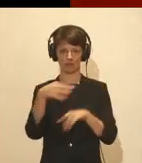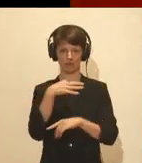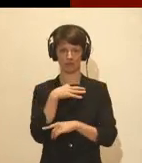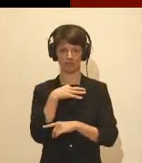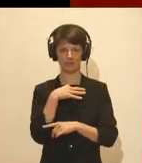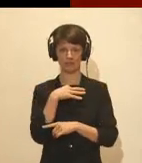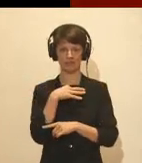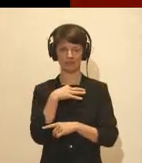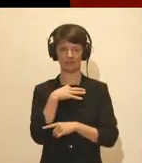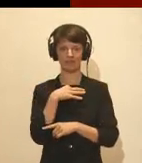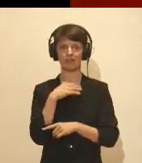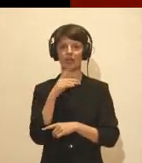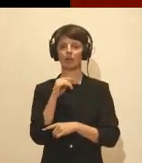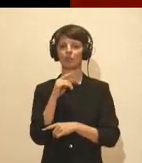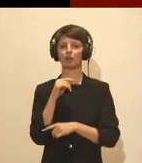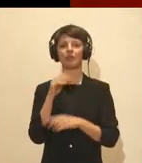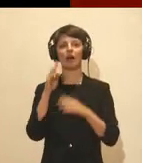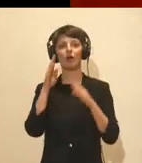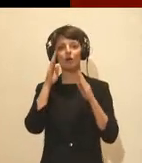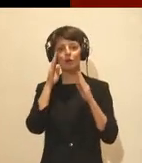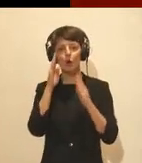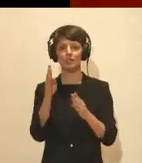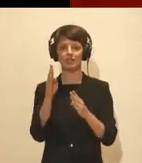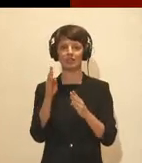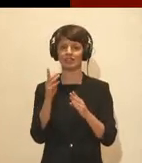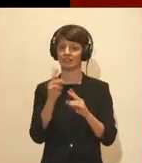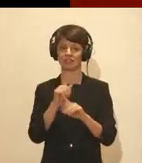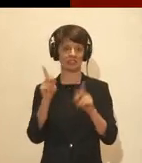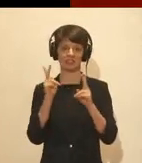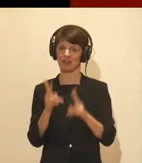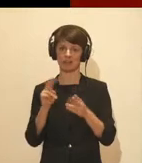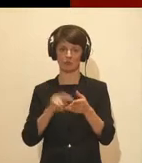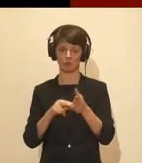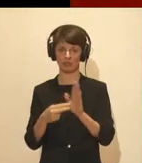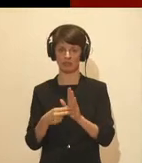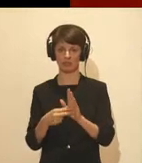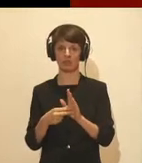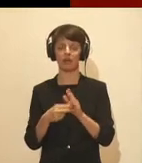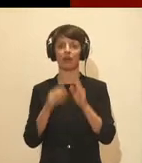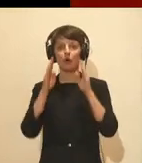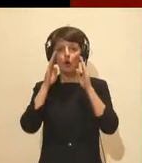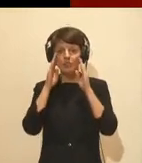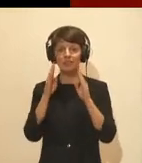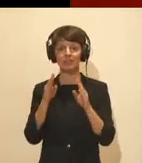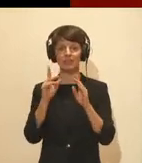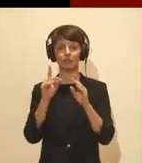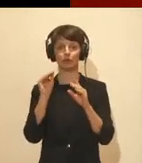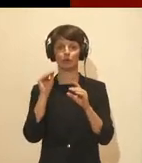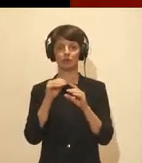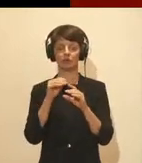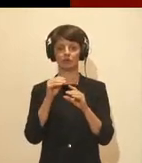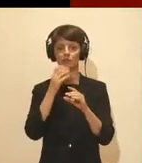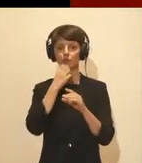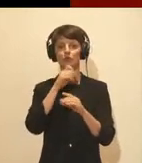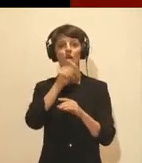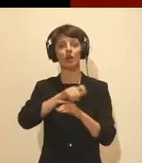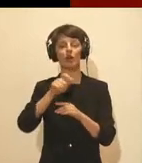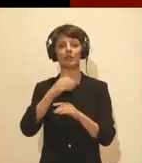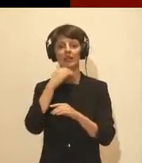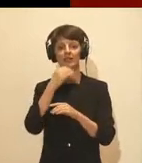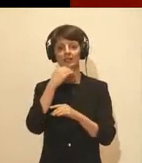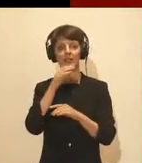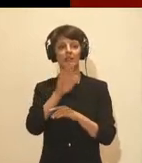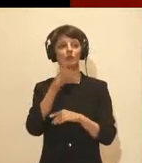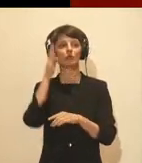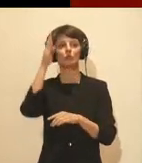zeigt das konservative ist nicht die richtige politik konservieren heißt nämlich ich möchte und erzählt den leuten sie